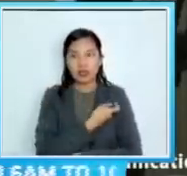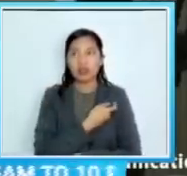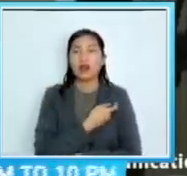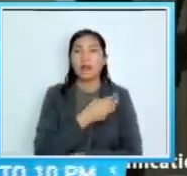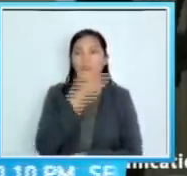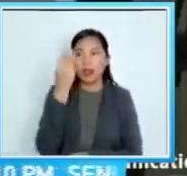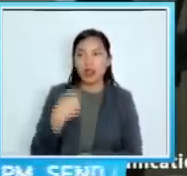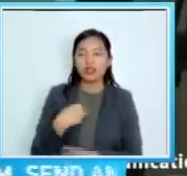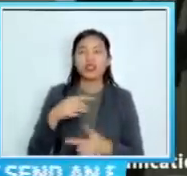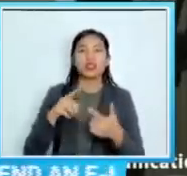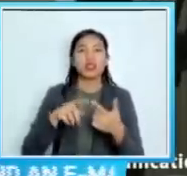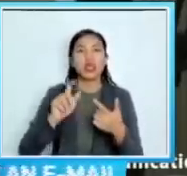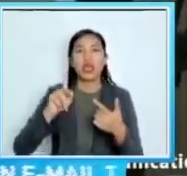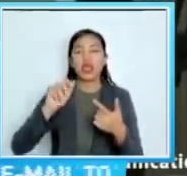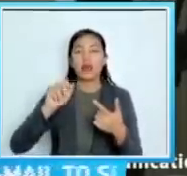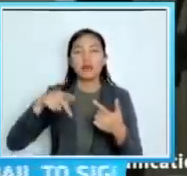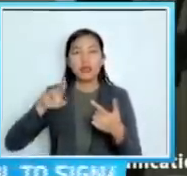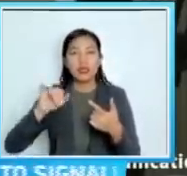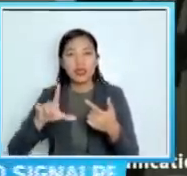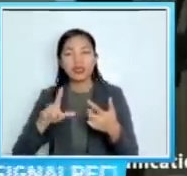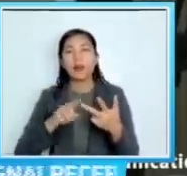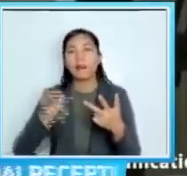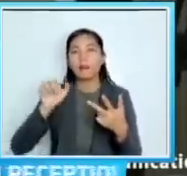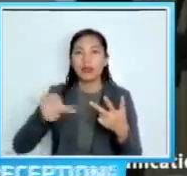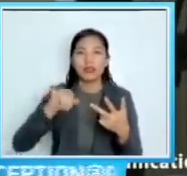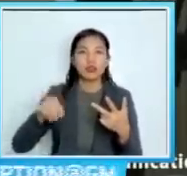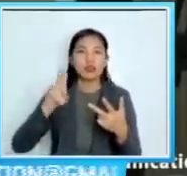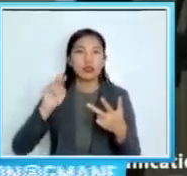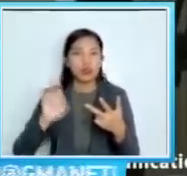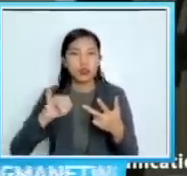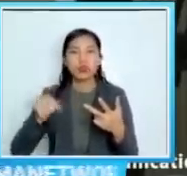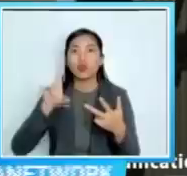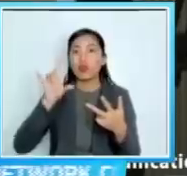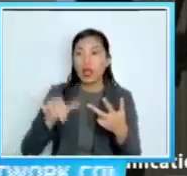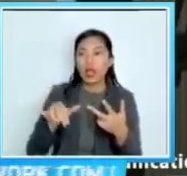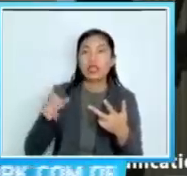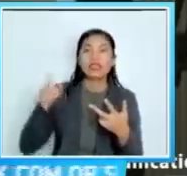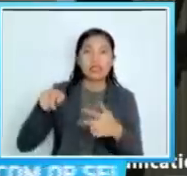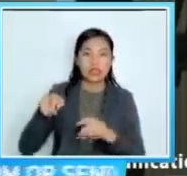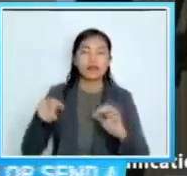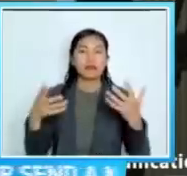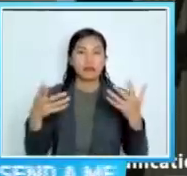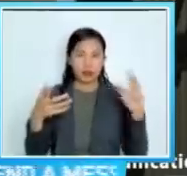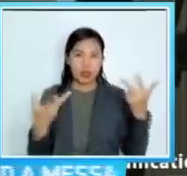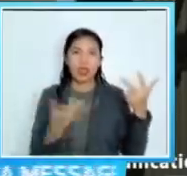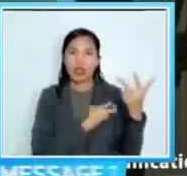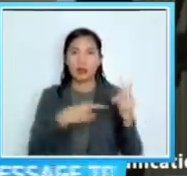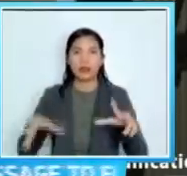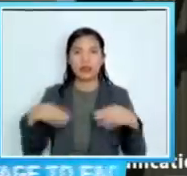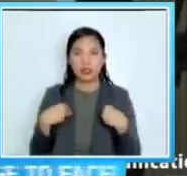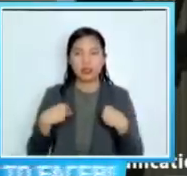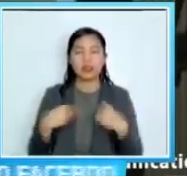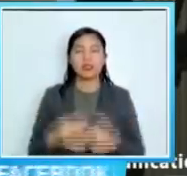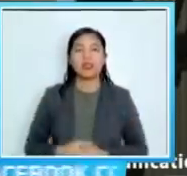June, July. Kailangan mo po na mapabooster na po sila. So, kailangan po 3 months or 4 months na pagpupulis na para at